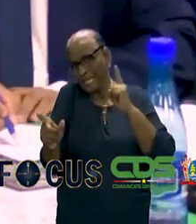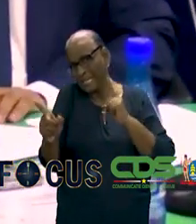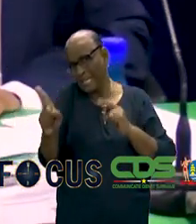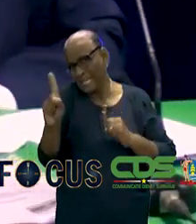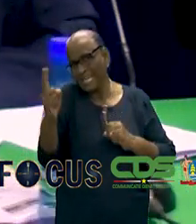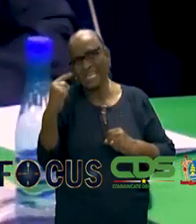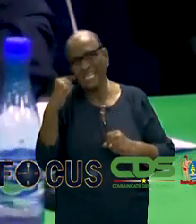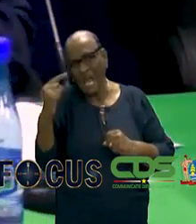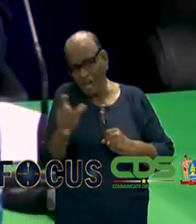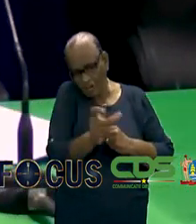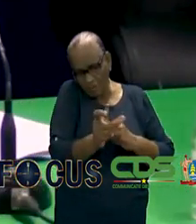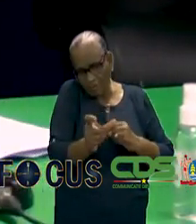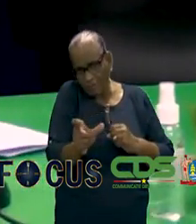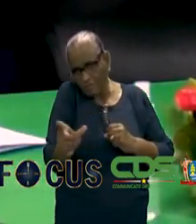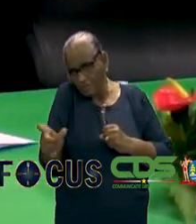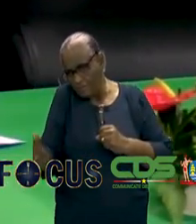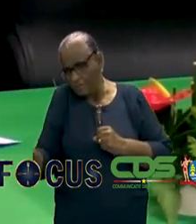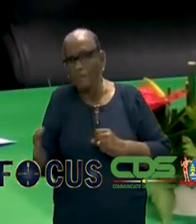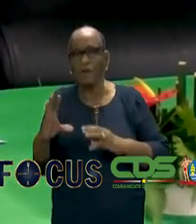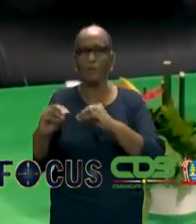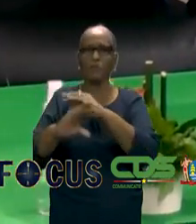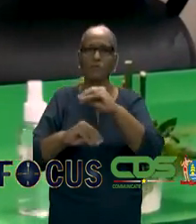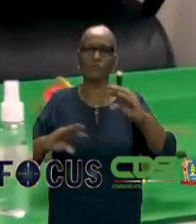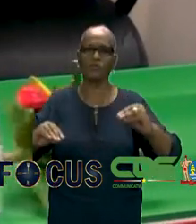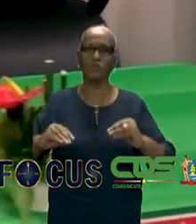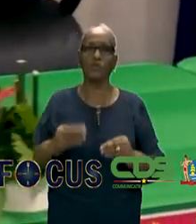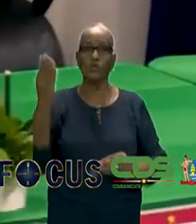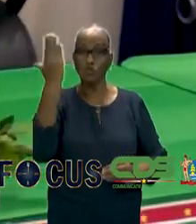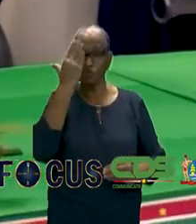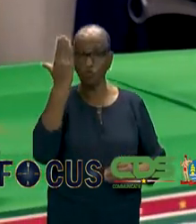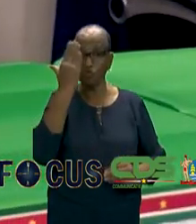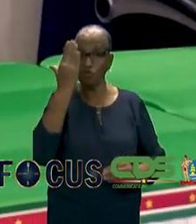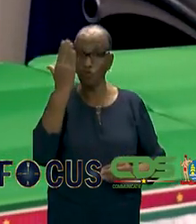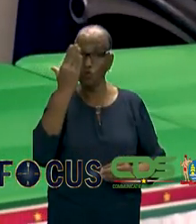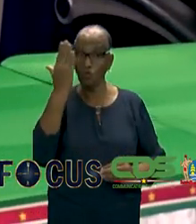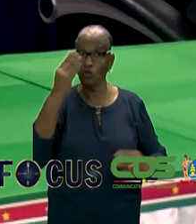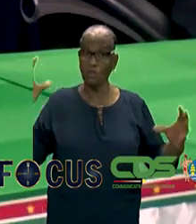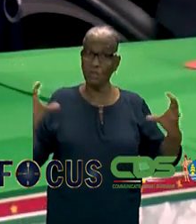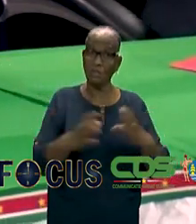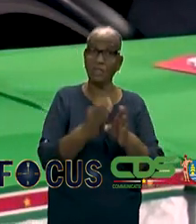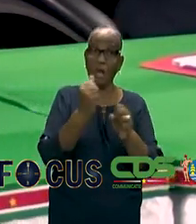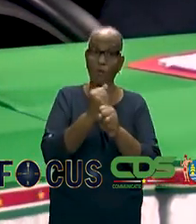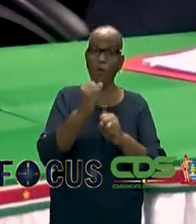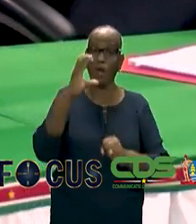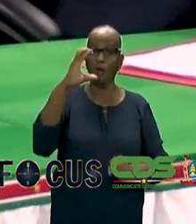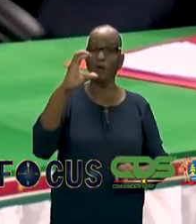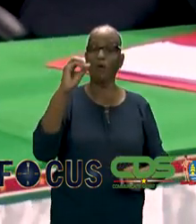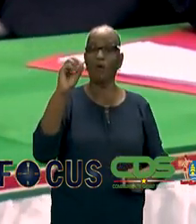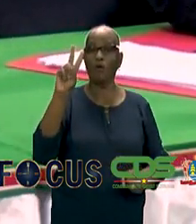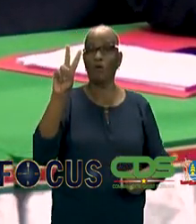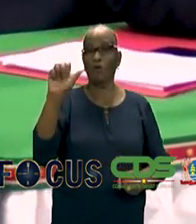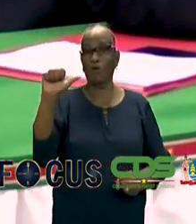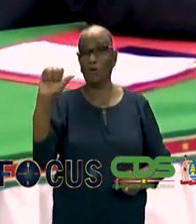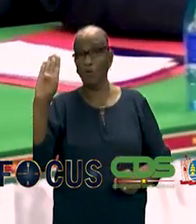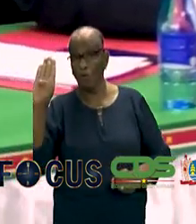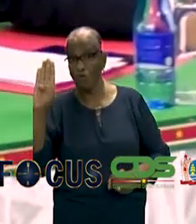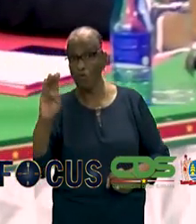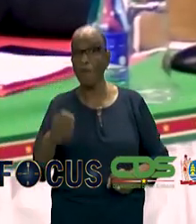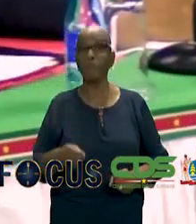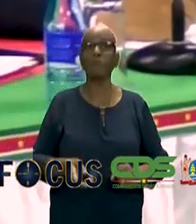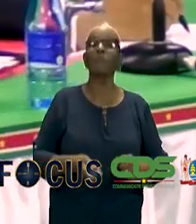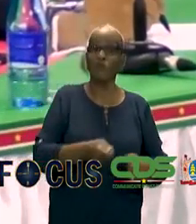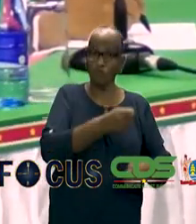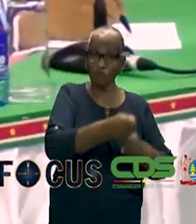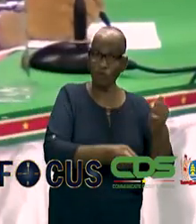waar wij hebben besproken. 1. Opzetten van een studiebrug tussen COVAP in Suriname en de verpleegkundige opleiding in